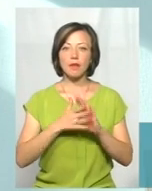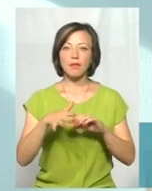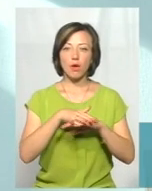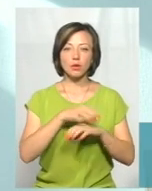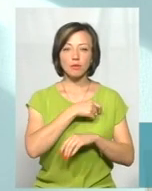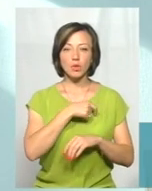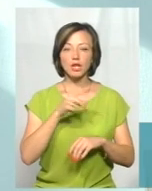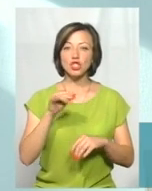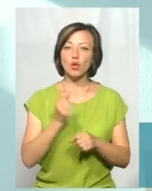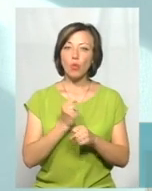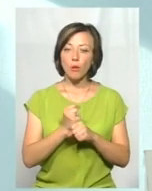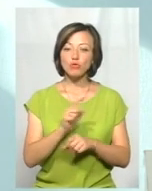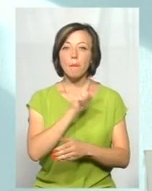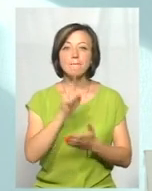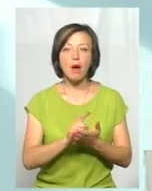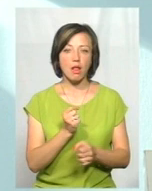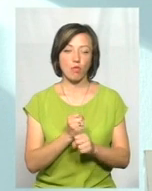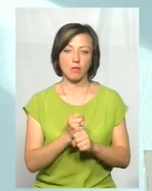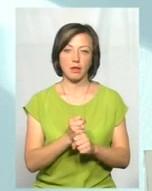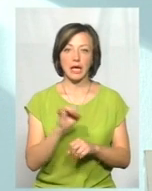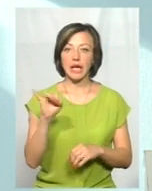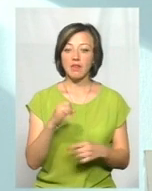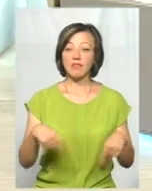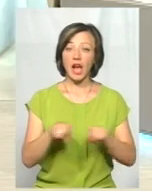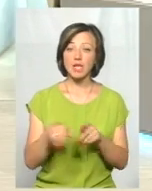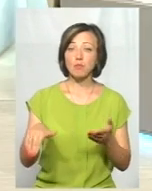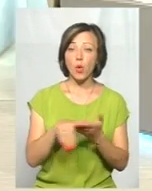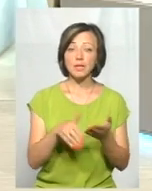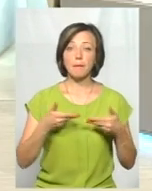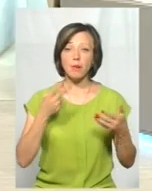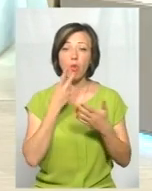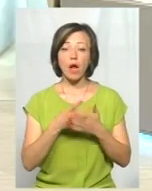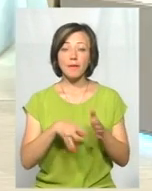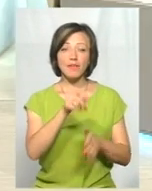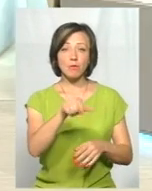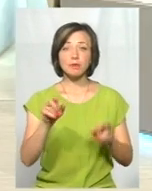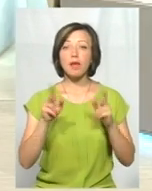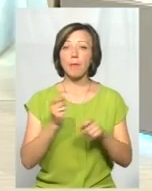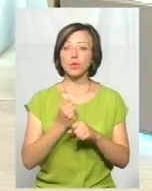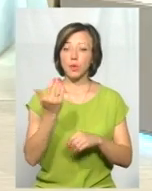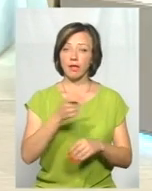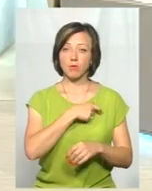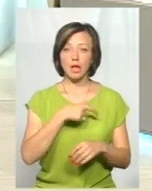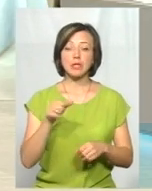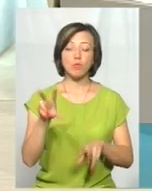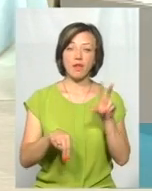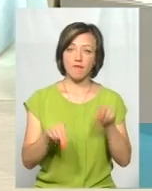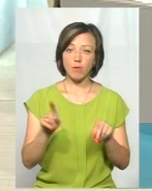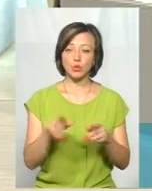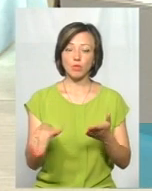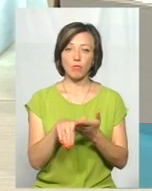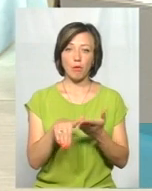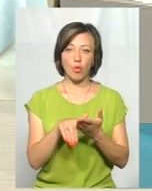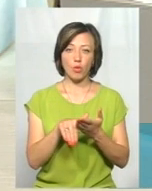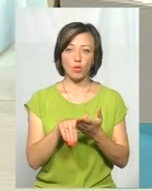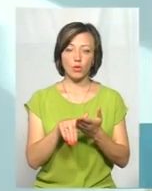чи роблять вони те, що би мали вони робити. І у такий спосіб ми показуємо виборцям, як працює їхній депутат, і вже сподіваємося, що за